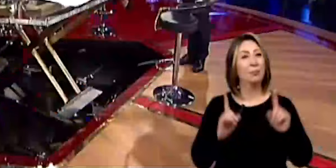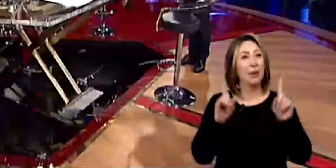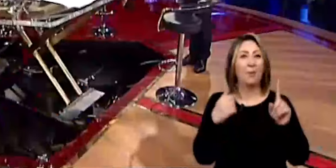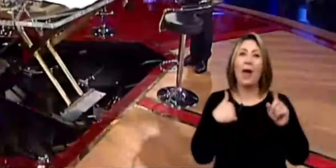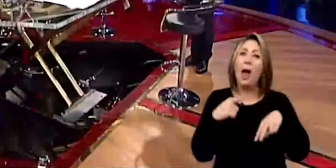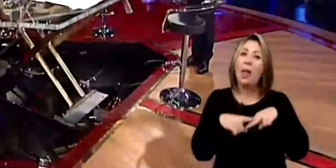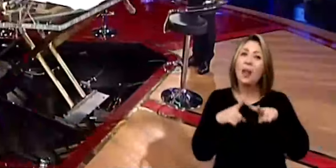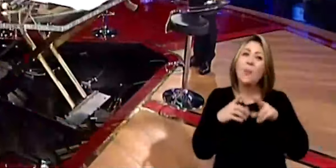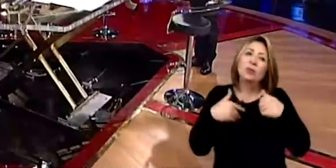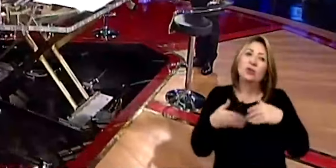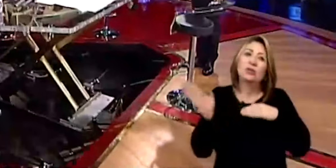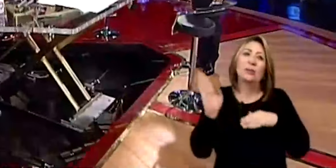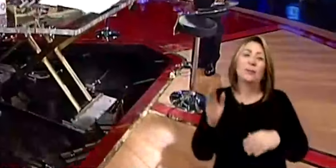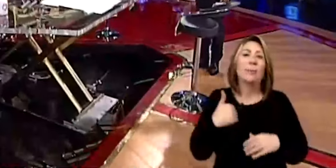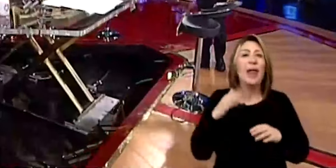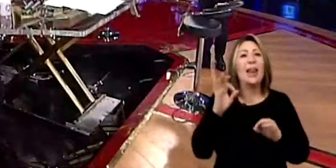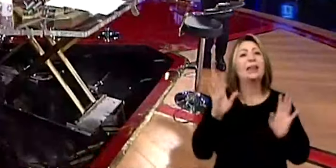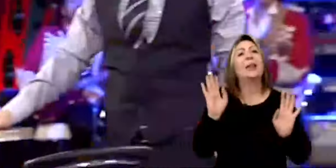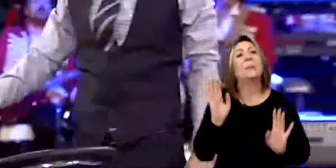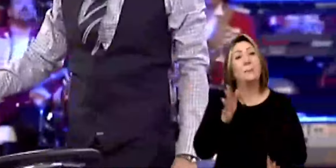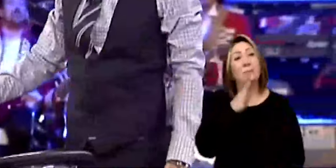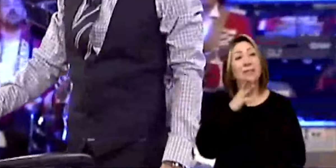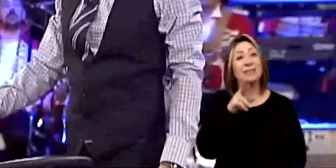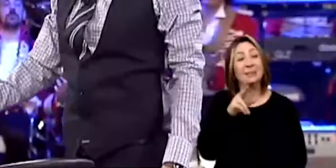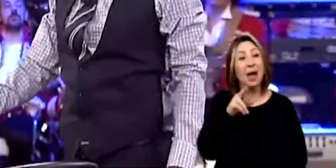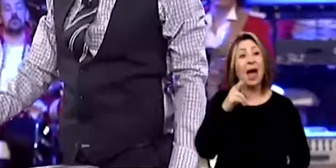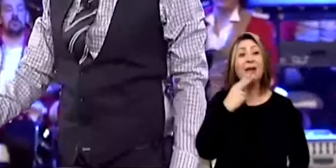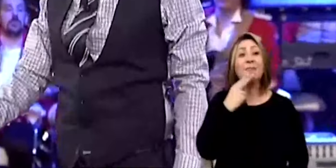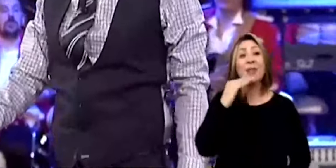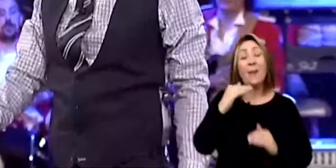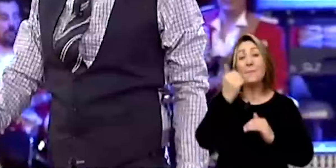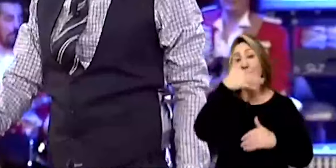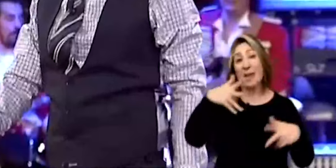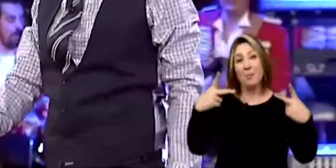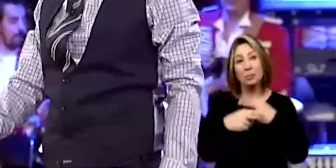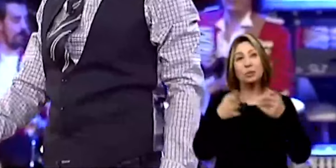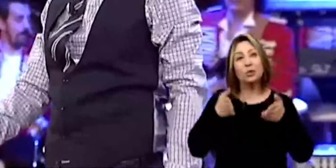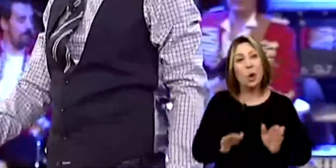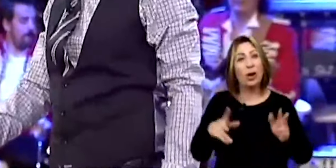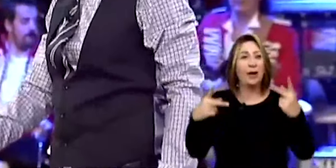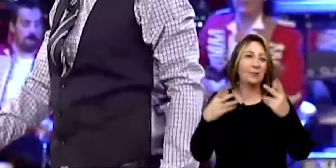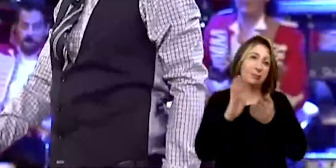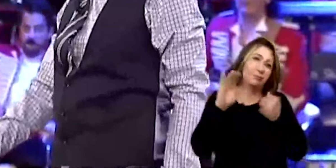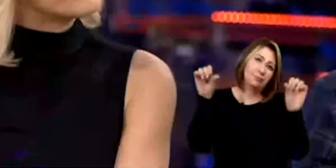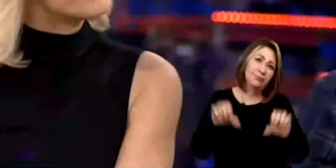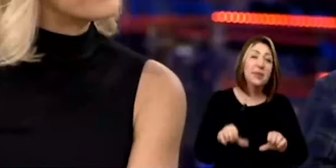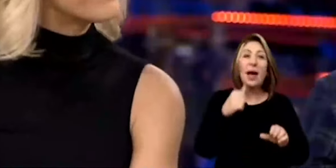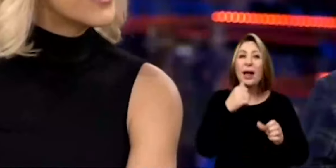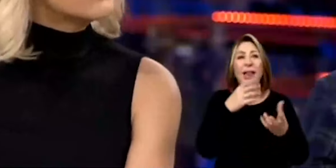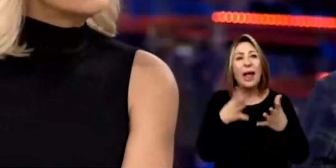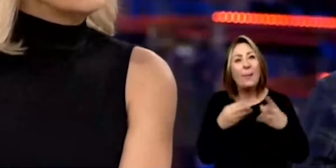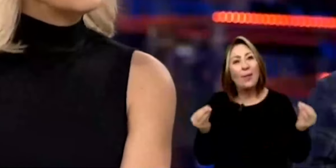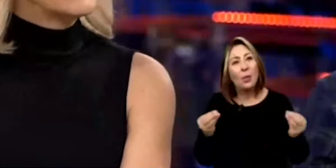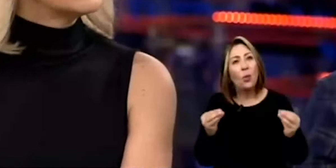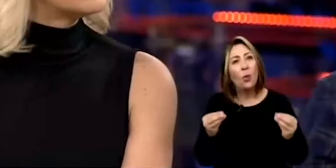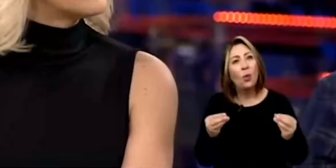Ben andropozdan çıktım. Doğru, 50'de... Peki, bildiğiniz gibi hanımlar menopozdan sonra doğurganlıklarını yitiriyorlar. Erkekler nelerini yitiriyorlar